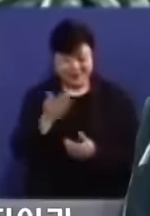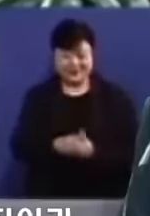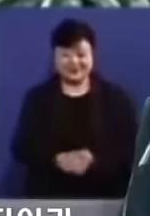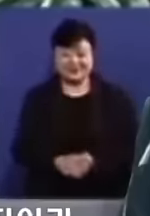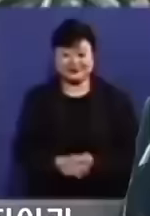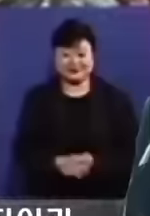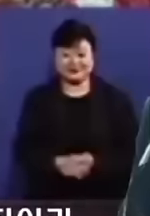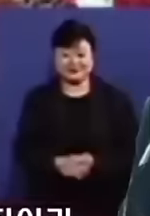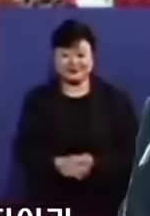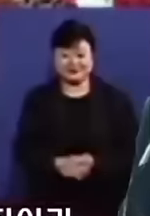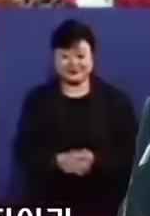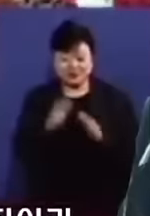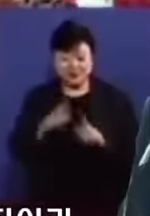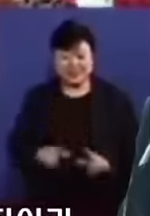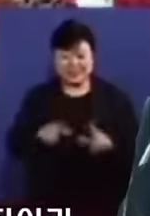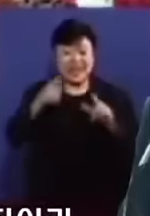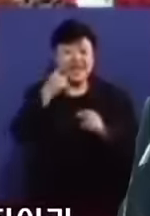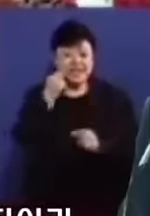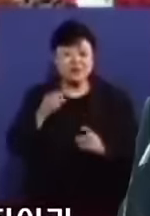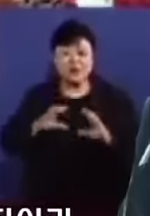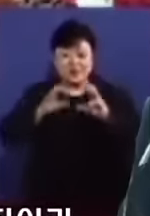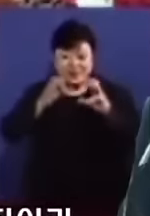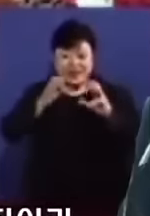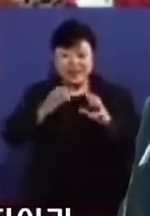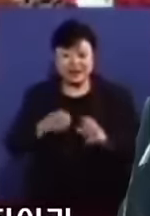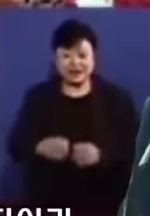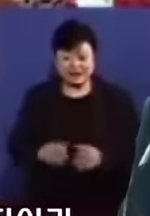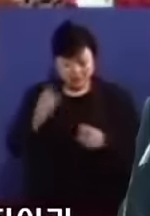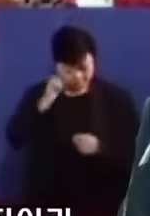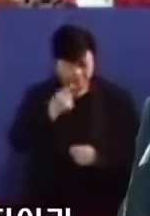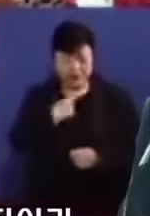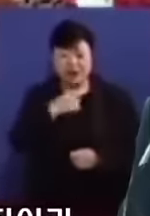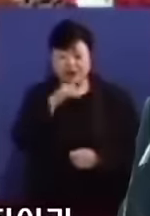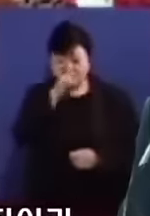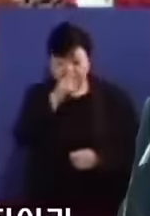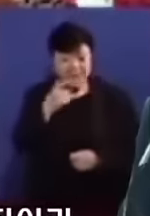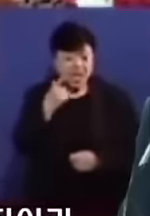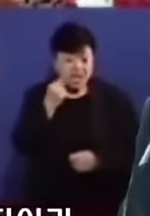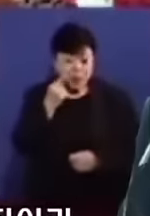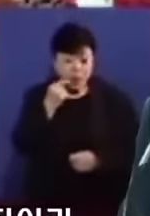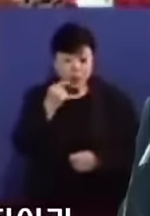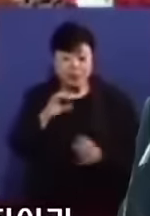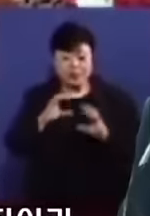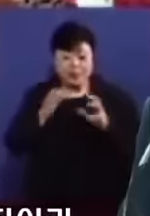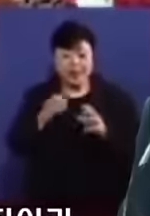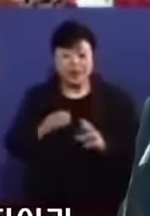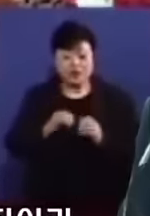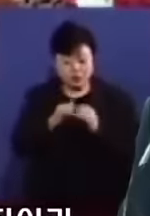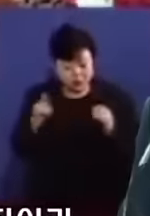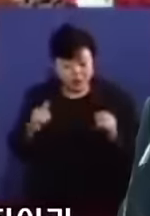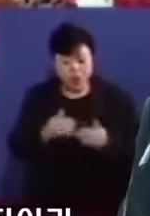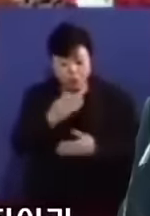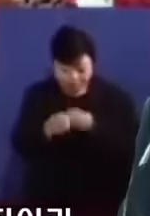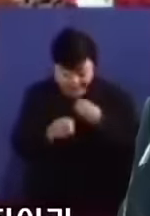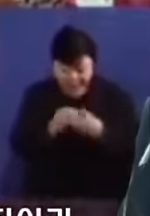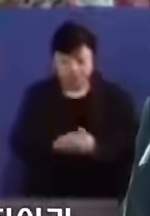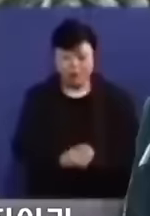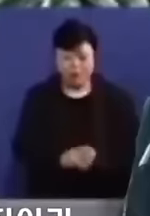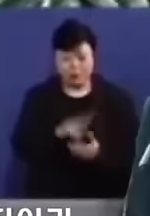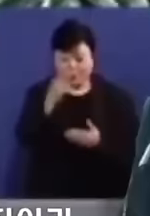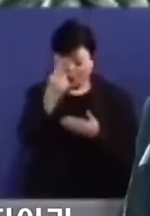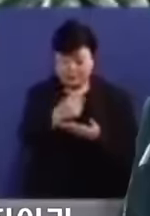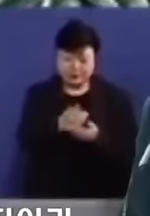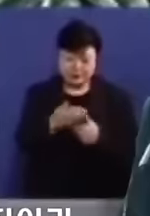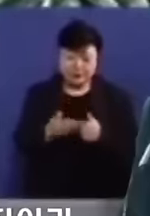것입니다. 오늘날 일본이 큰 시련을 겪지만은 일본 국민들이 회개하고